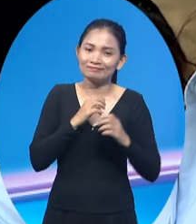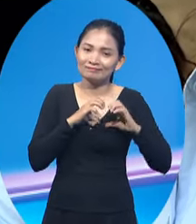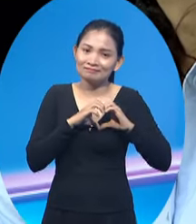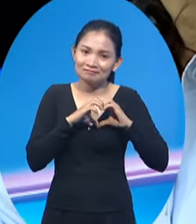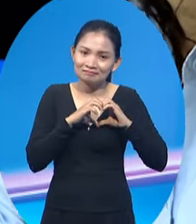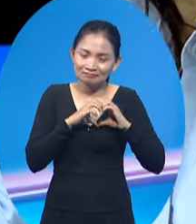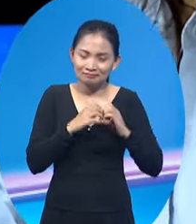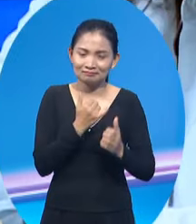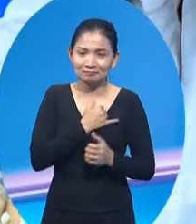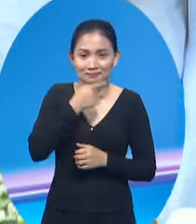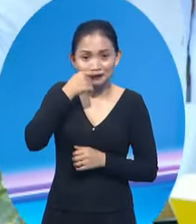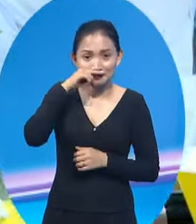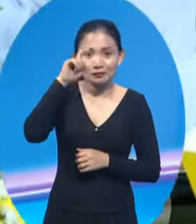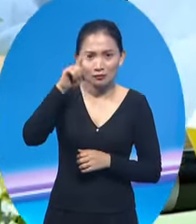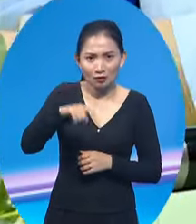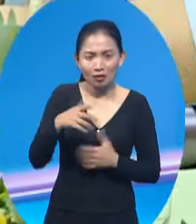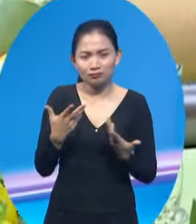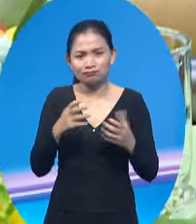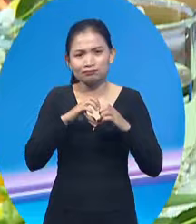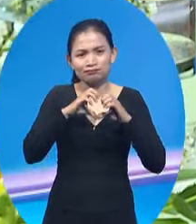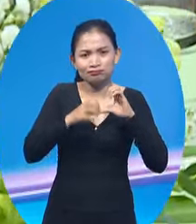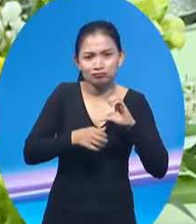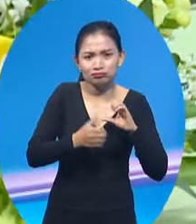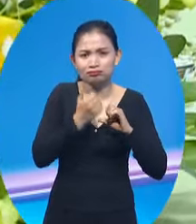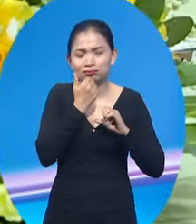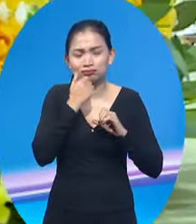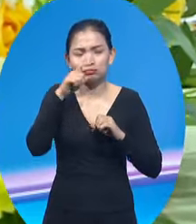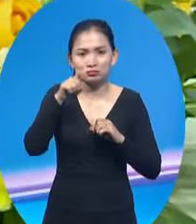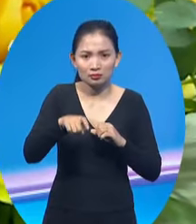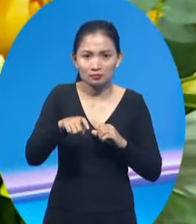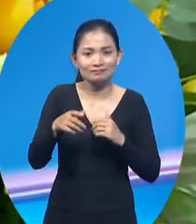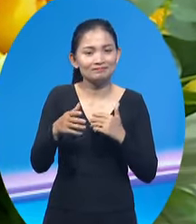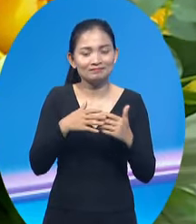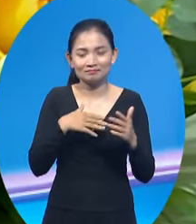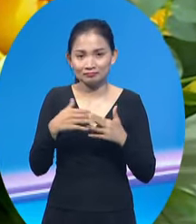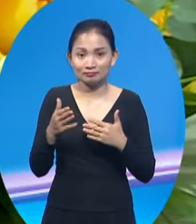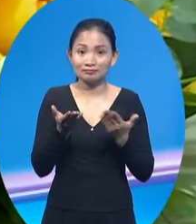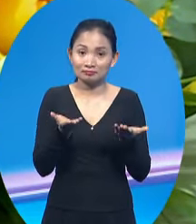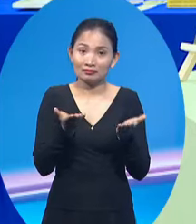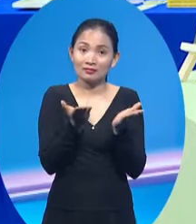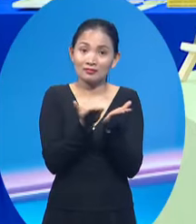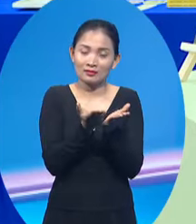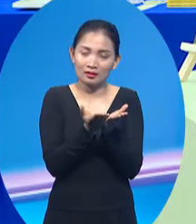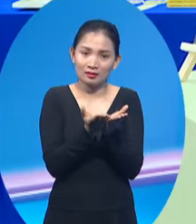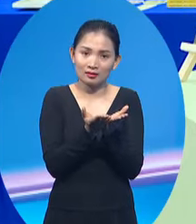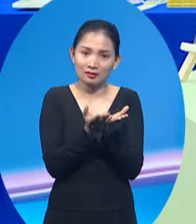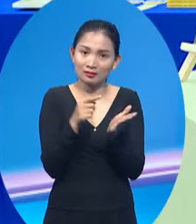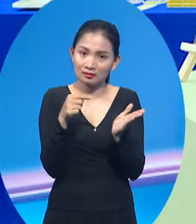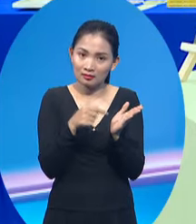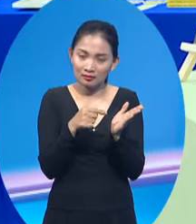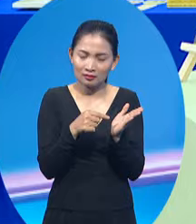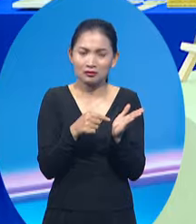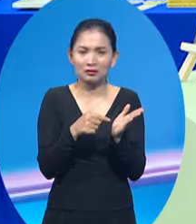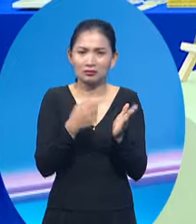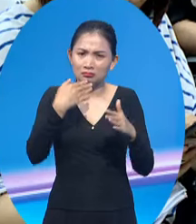Nhật Ánh vốn nổi tiếng qua nhiều thế hệ bạn đọc với các tác phẩm đi vào lòng người. Ở tác phẩm này, ông vẫn luôn giữ thông điệp khơi gợi khao